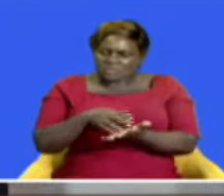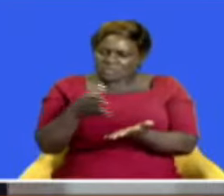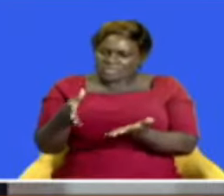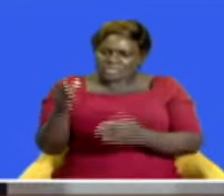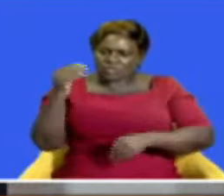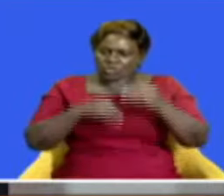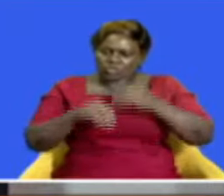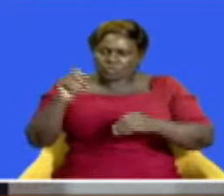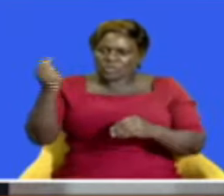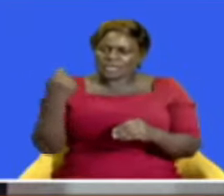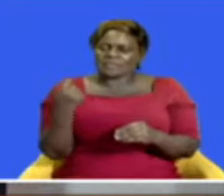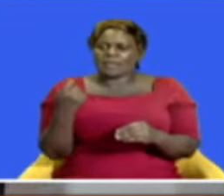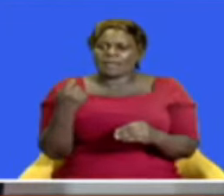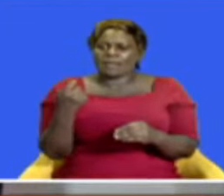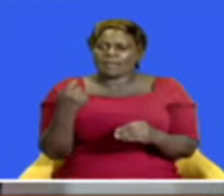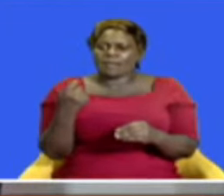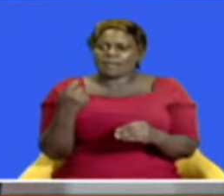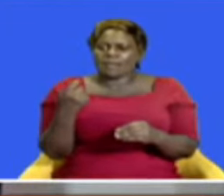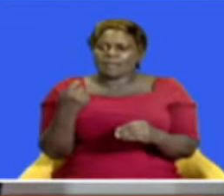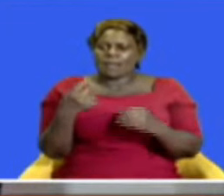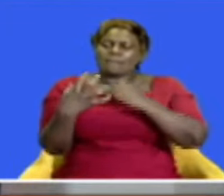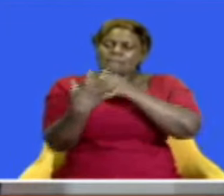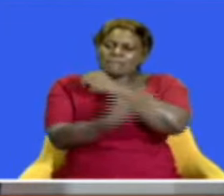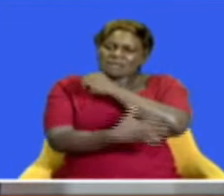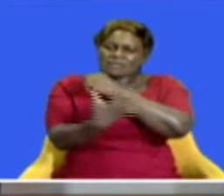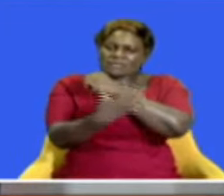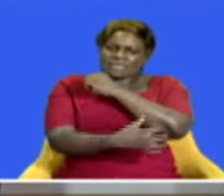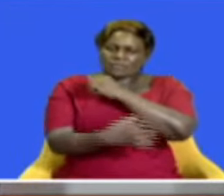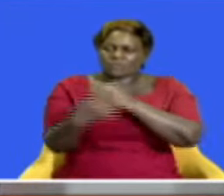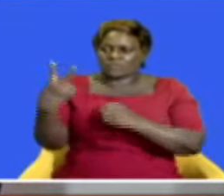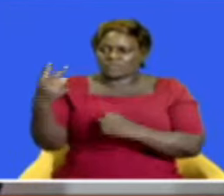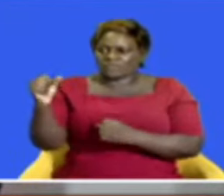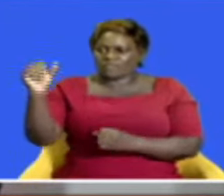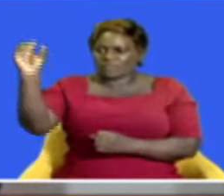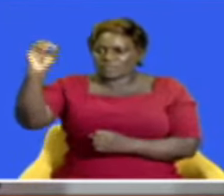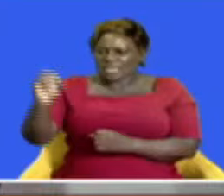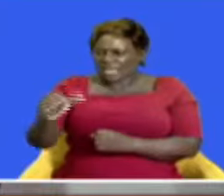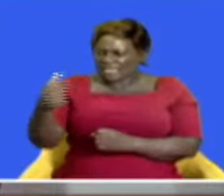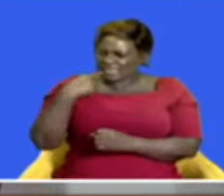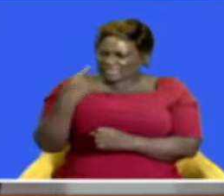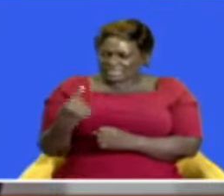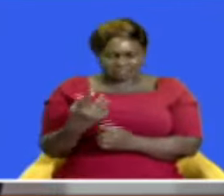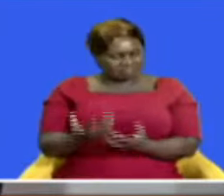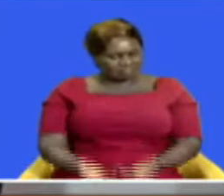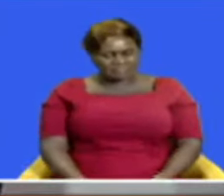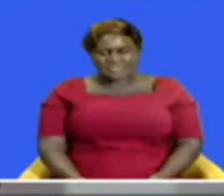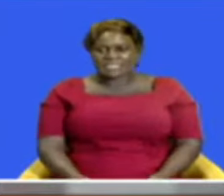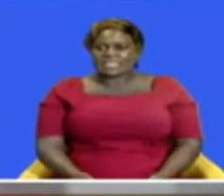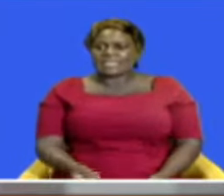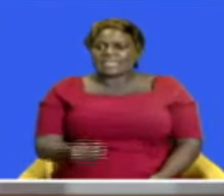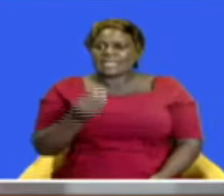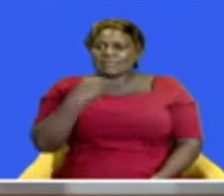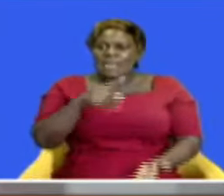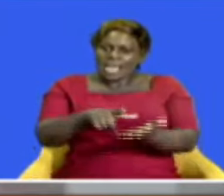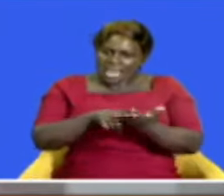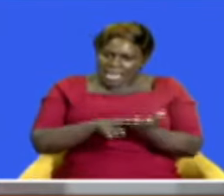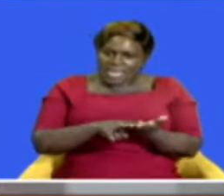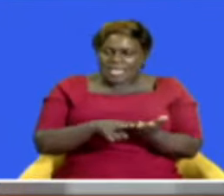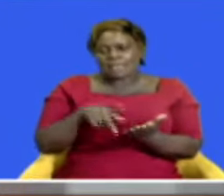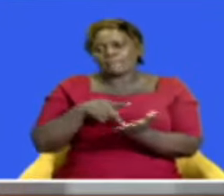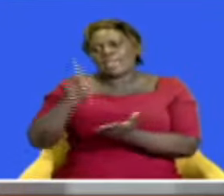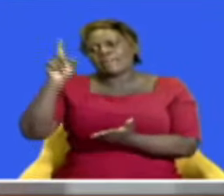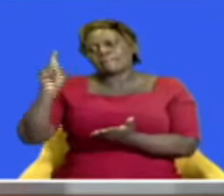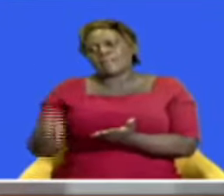inachangia wa Kenya kuwa maskini kwa 25%. Mwingine anasema Zubeda, kula deni ni kulipa,